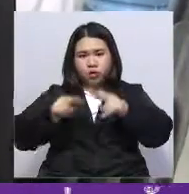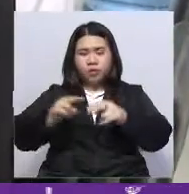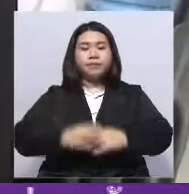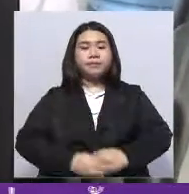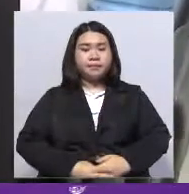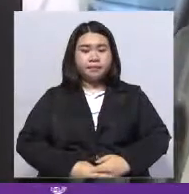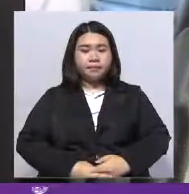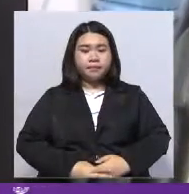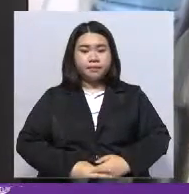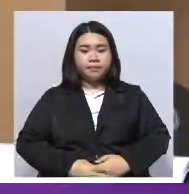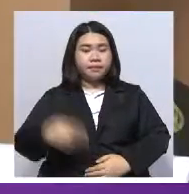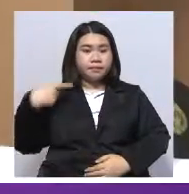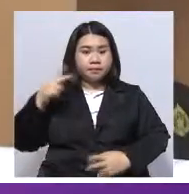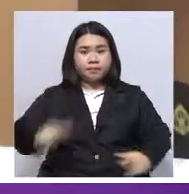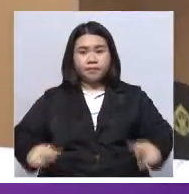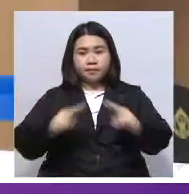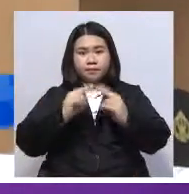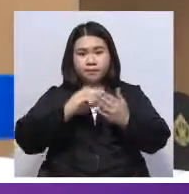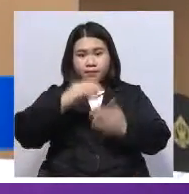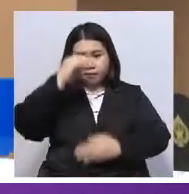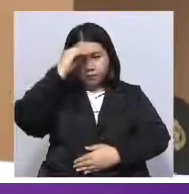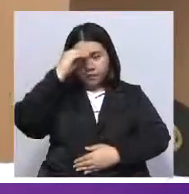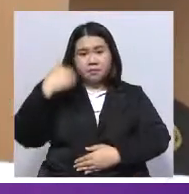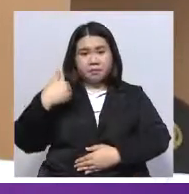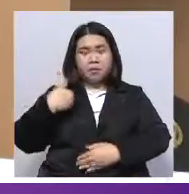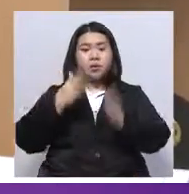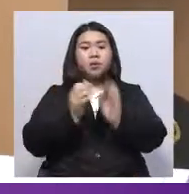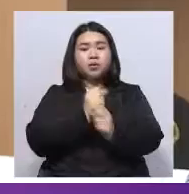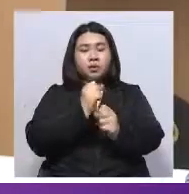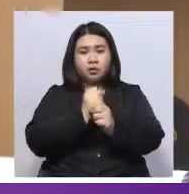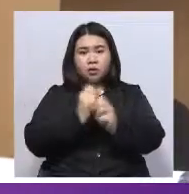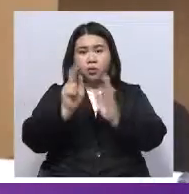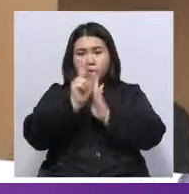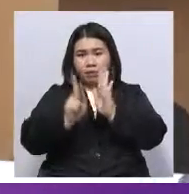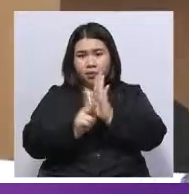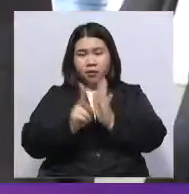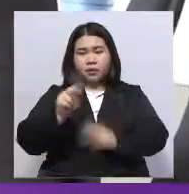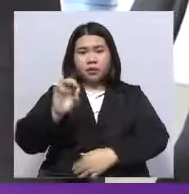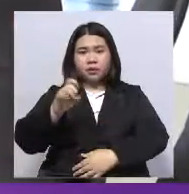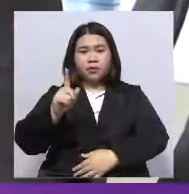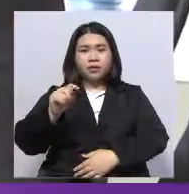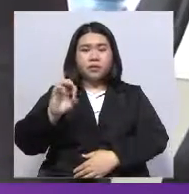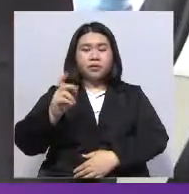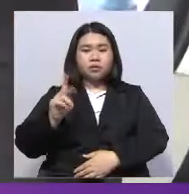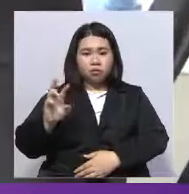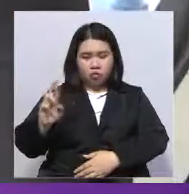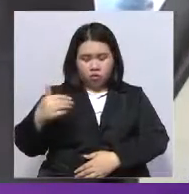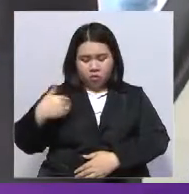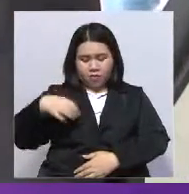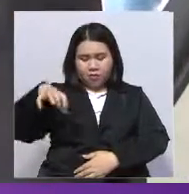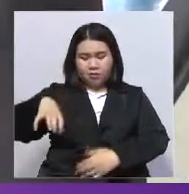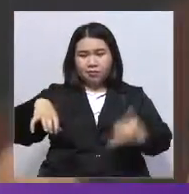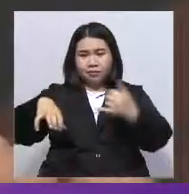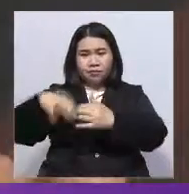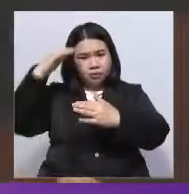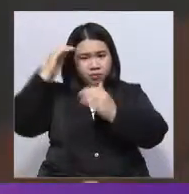นายการุณสกุลประดิษฐ์ปลัดกระทรวงศึกษาธิการพร้อมด้วยนิติกรค่ะก็เข้าแจ้งความกับตำรวจนครบาลดุสิตนะคะเพื่อที่จะดำเนินคดีกับผู้กระ